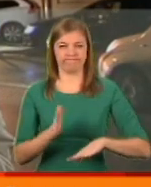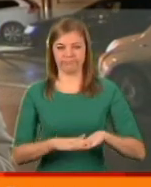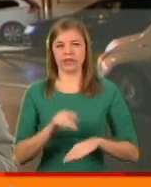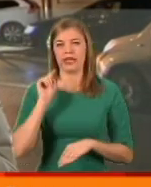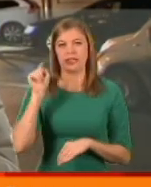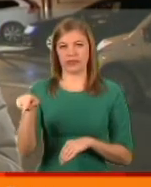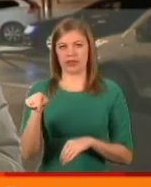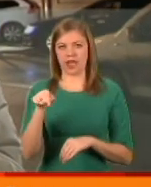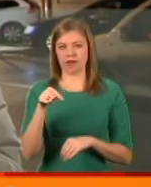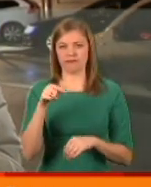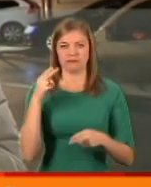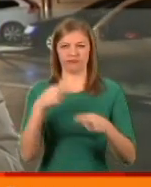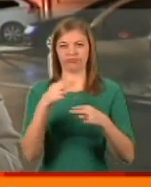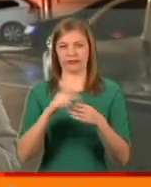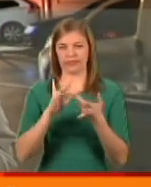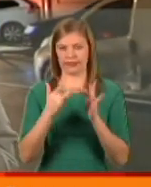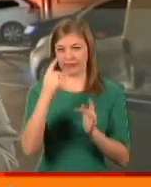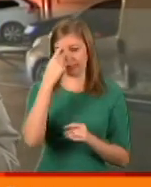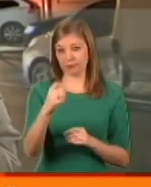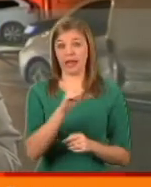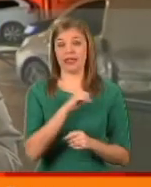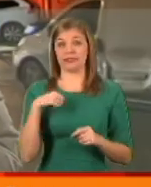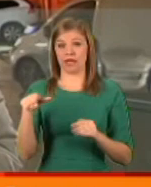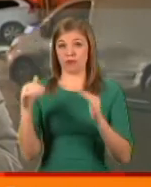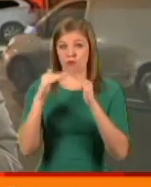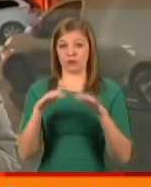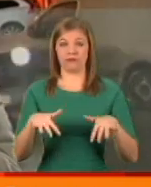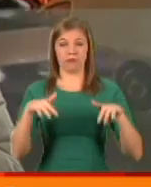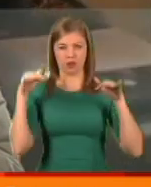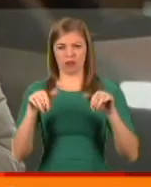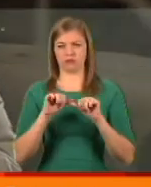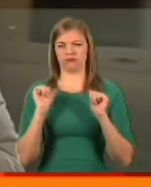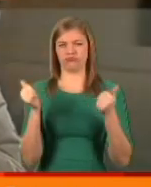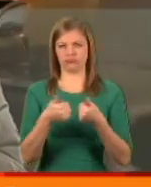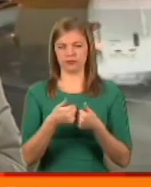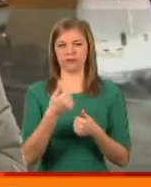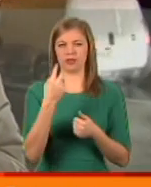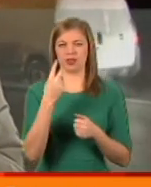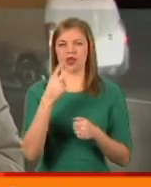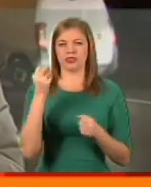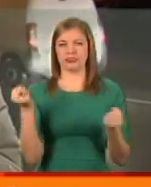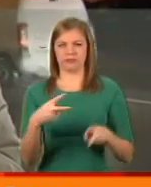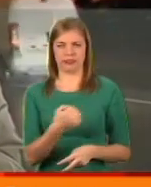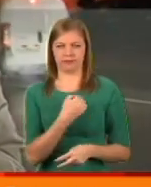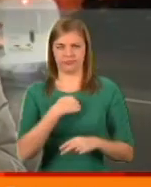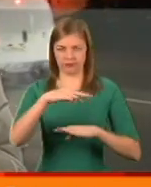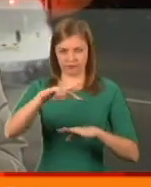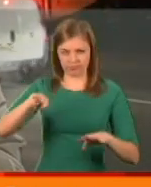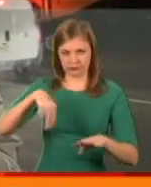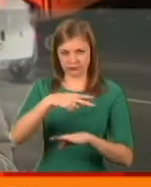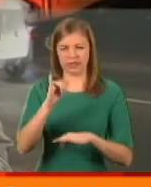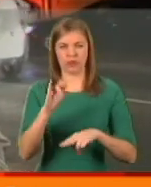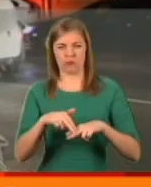оскільки там блокують сигнал інтернету. Сама будівля парламенту оточена двома лавами спецпризначенців і